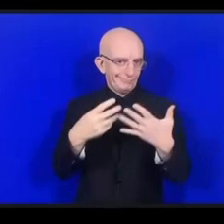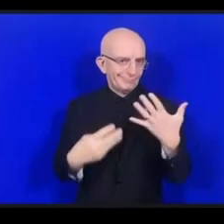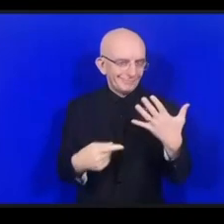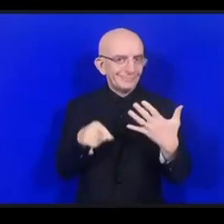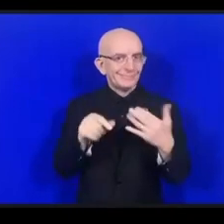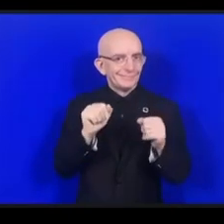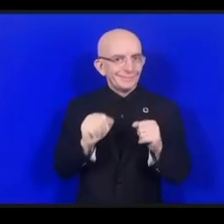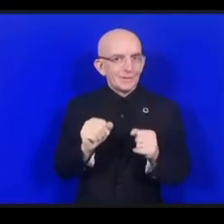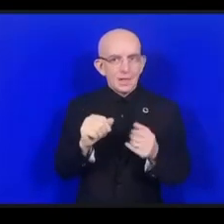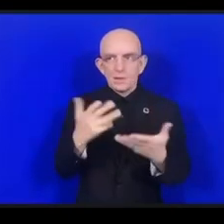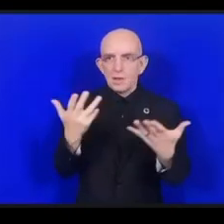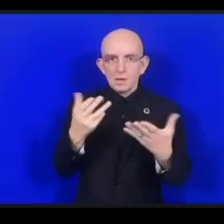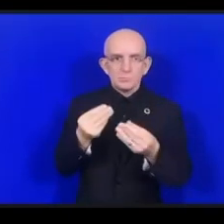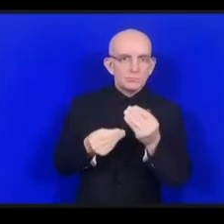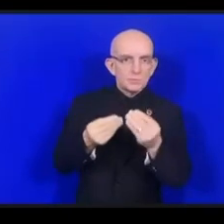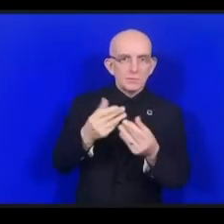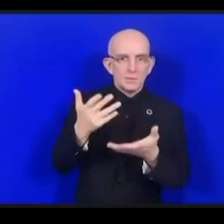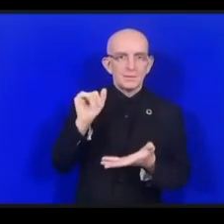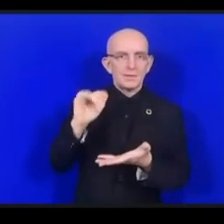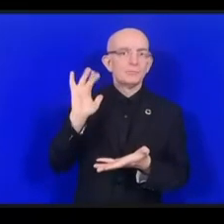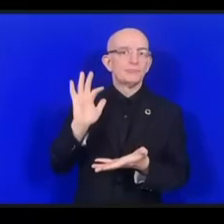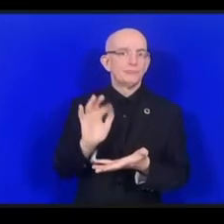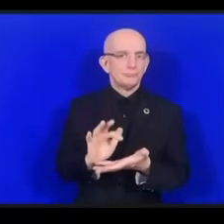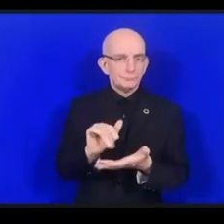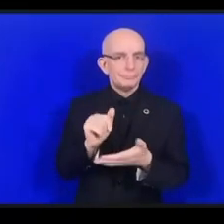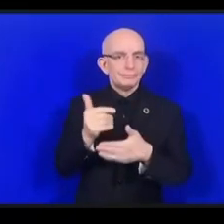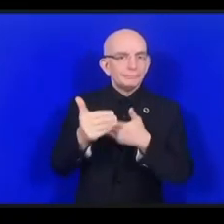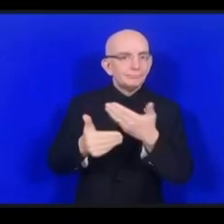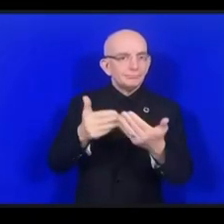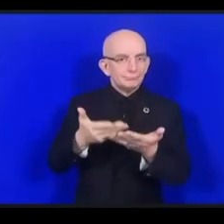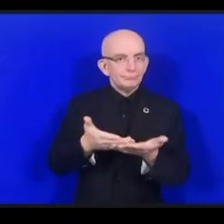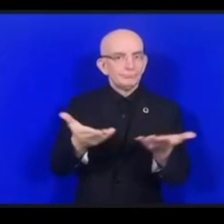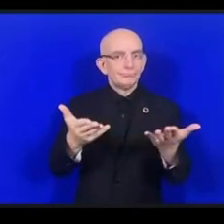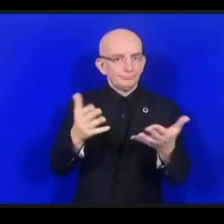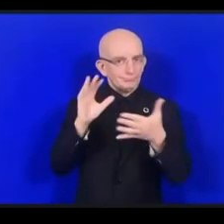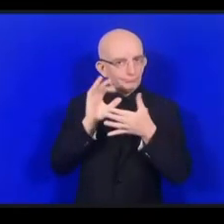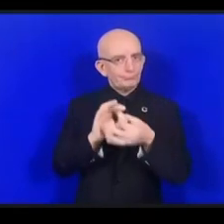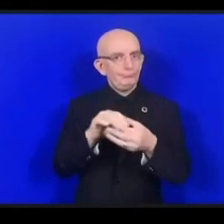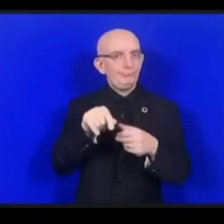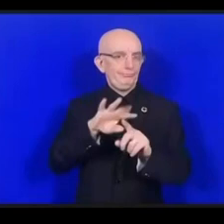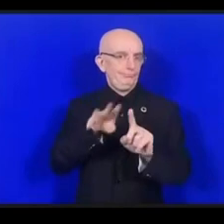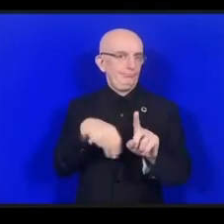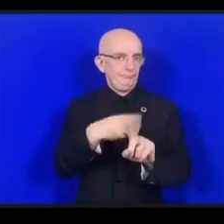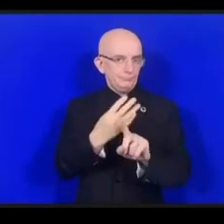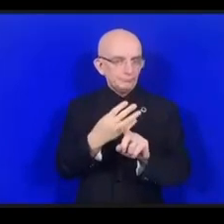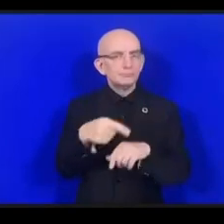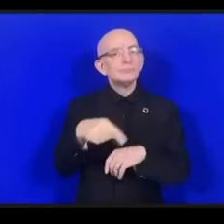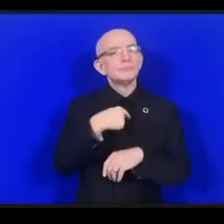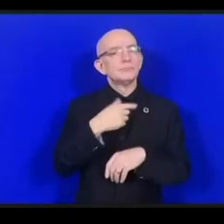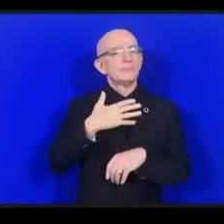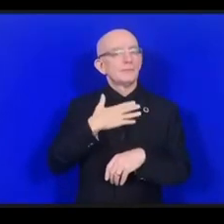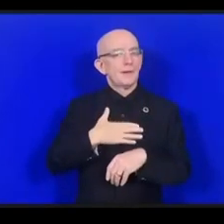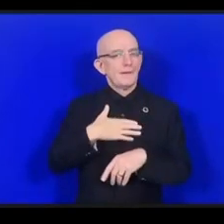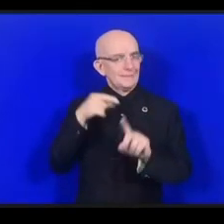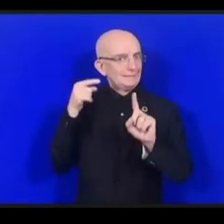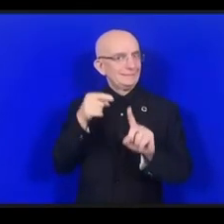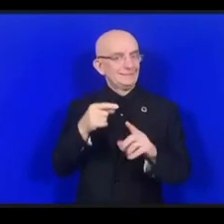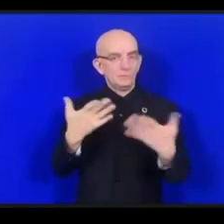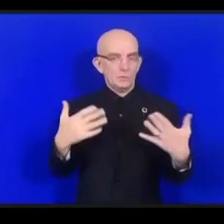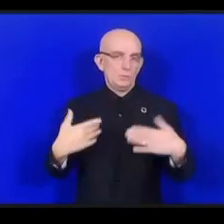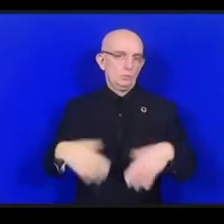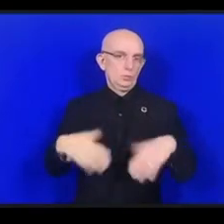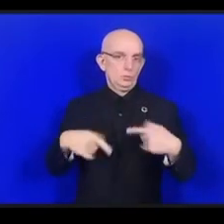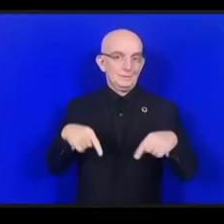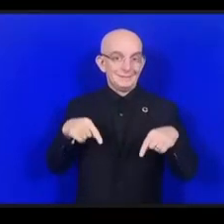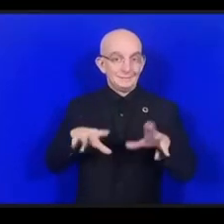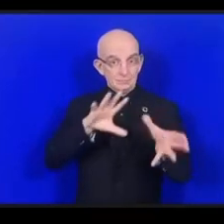SDG 的目标的实现。我想强调它的这个开放性的重要